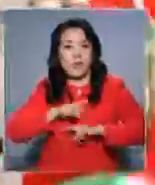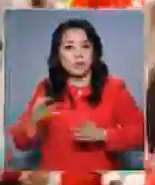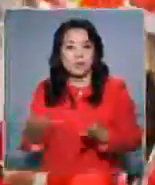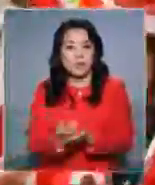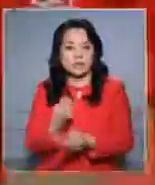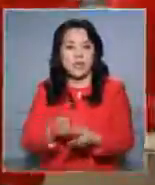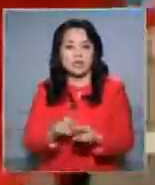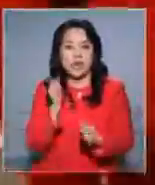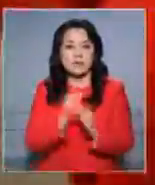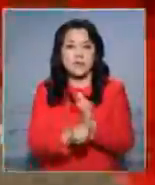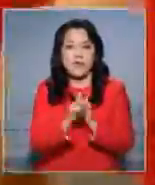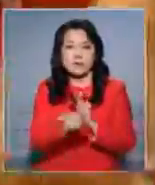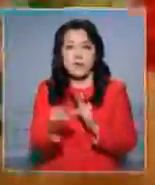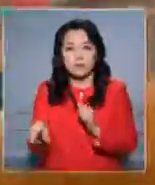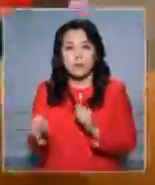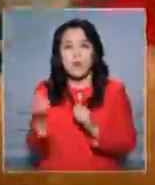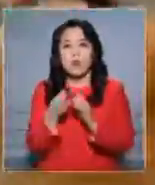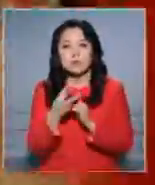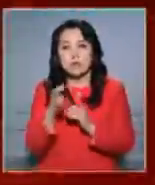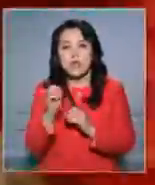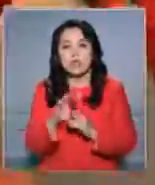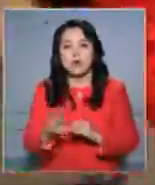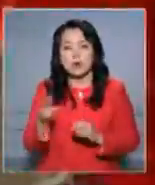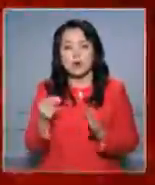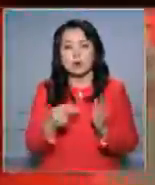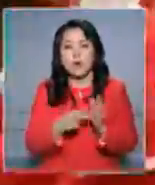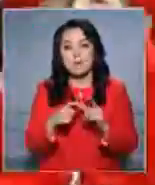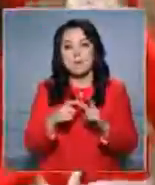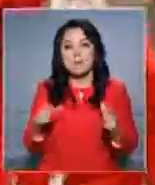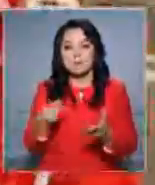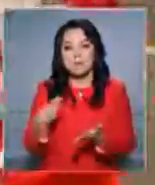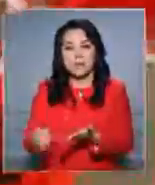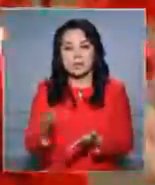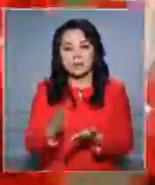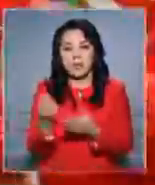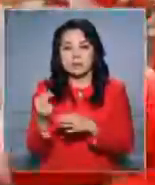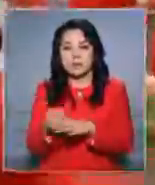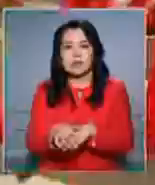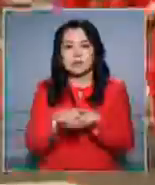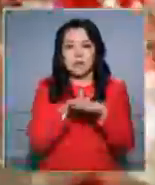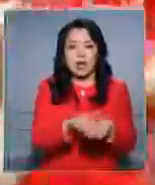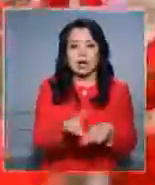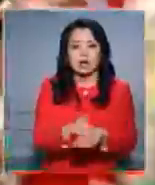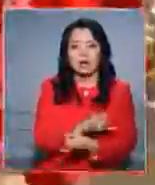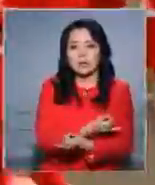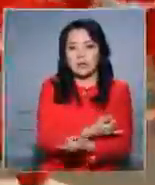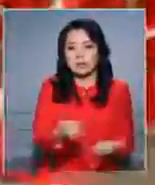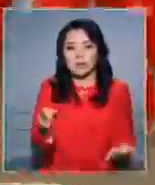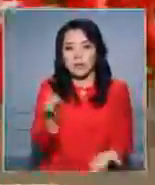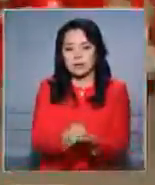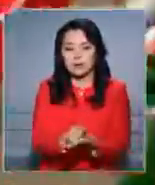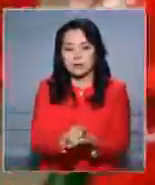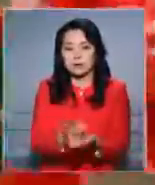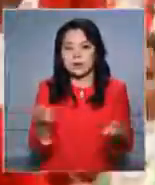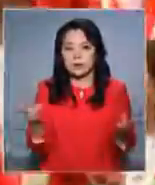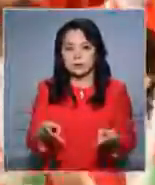үшін әрбір адам 13 евроның билетін сатып алыпты. Себебі содан түскен қаржы қайырымдылыққа жұмсалуы тиіс.